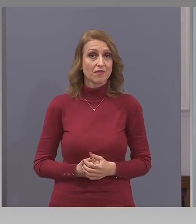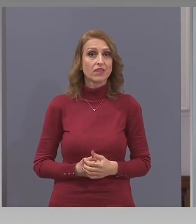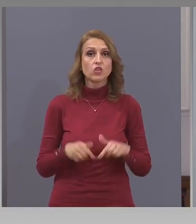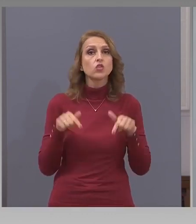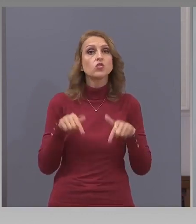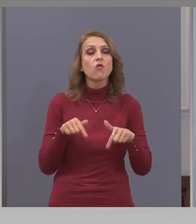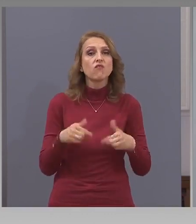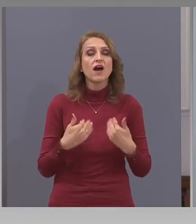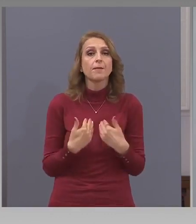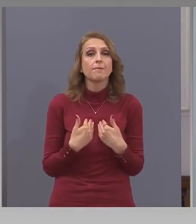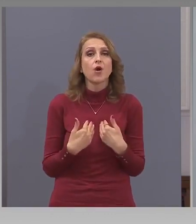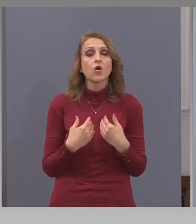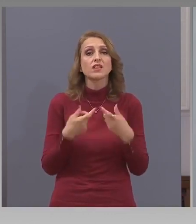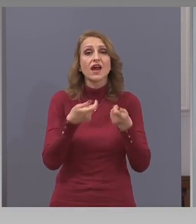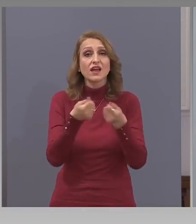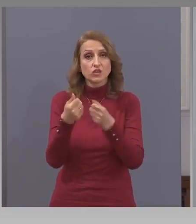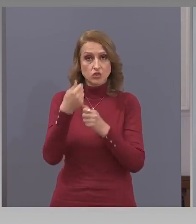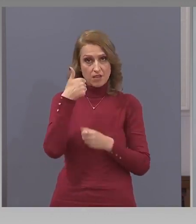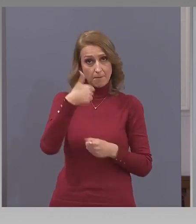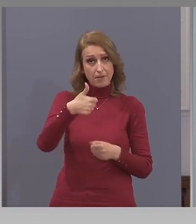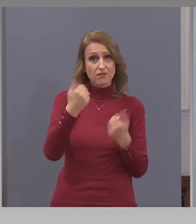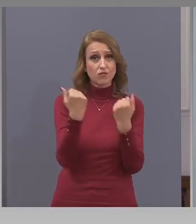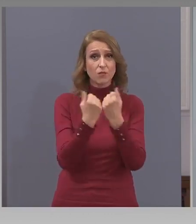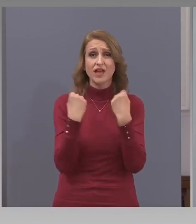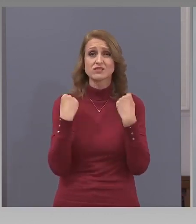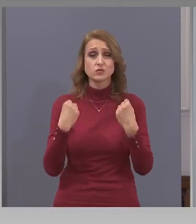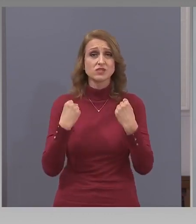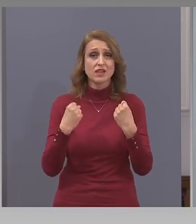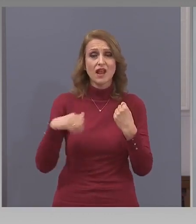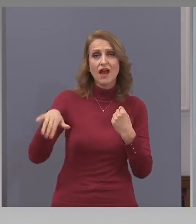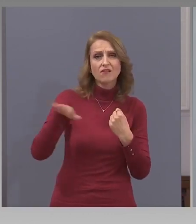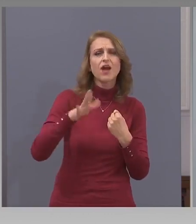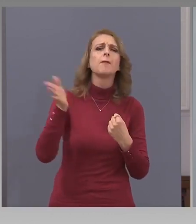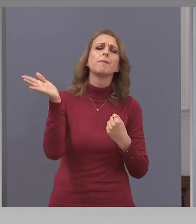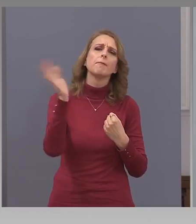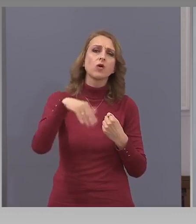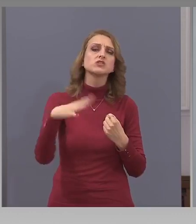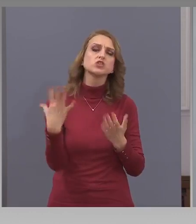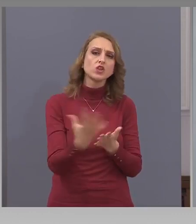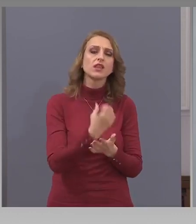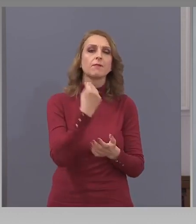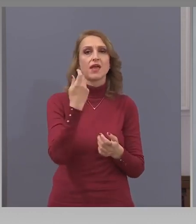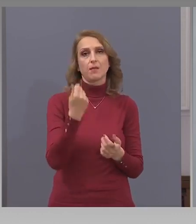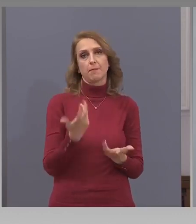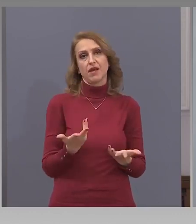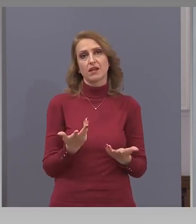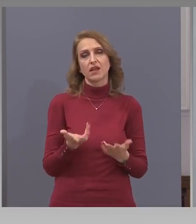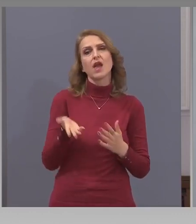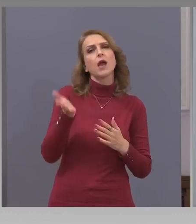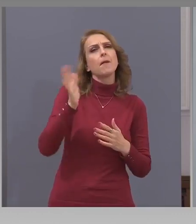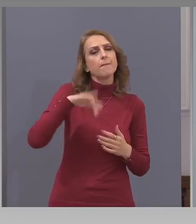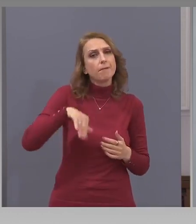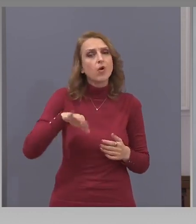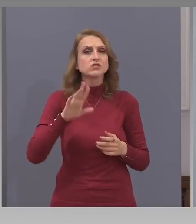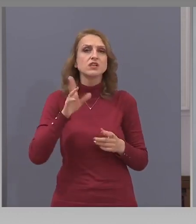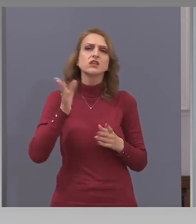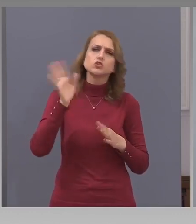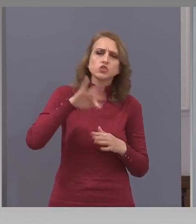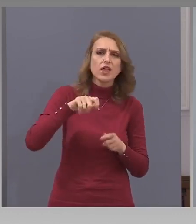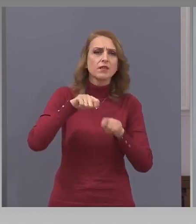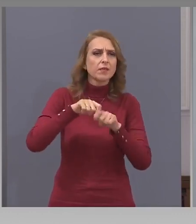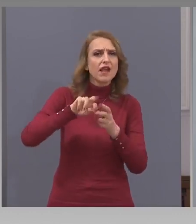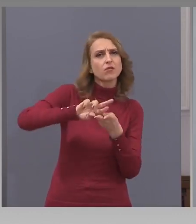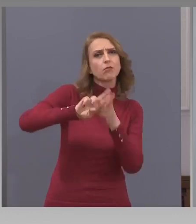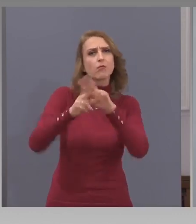Това е моята грижа. Здравето на първо място. После пари ще намериме. После ще се измъкнеме. После ще се